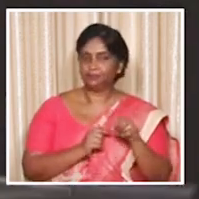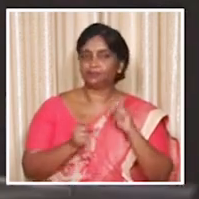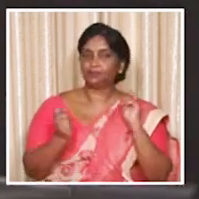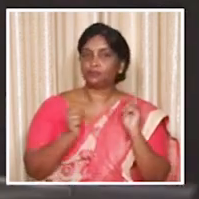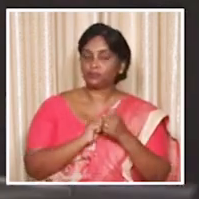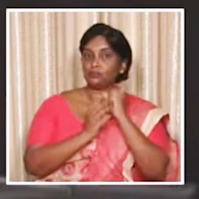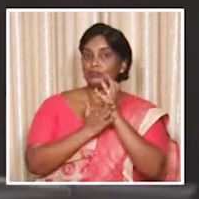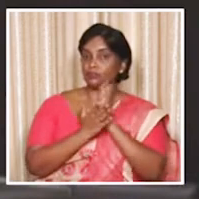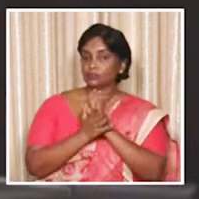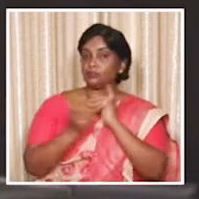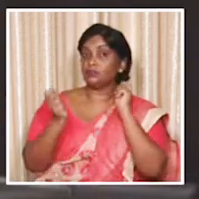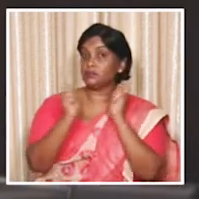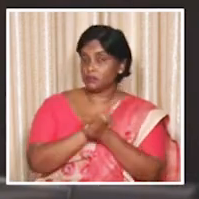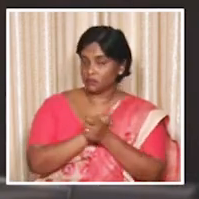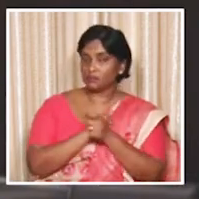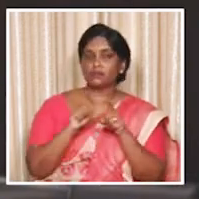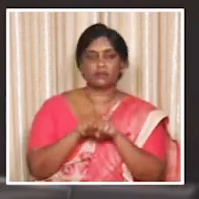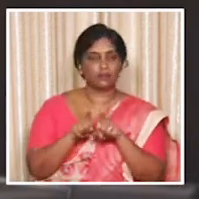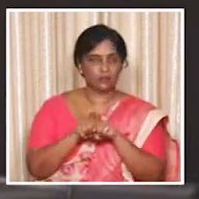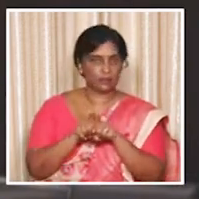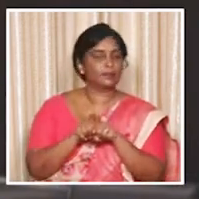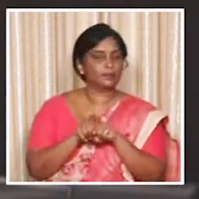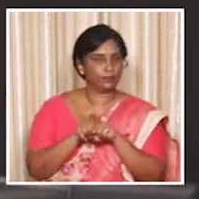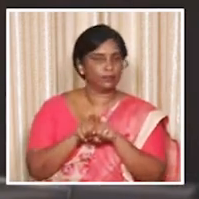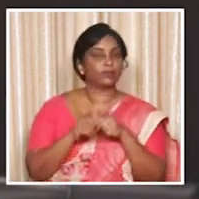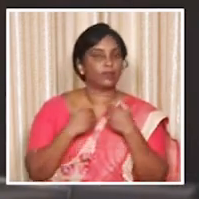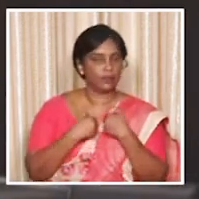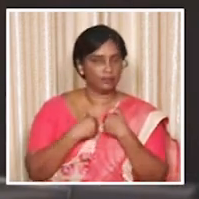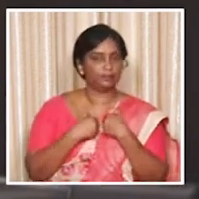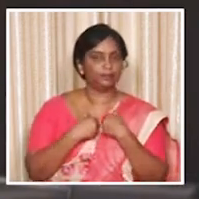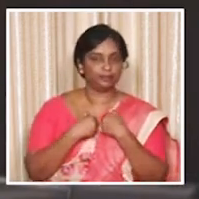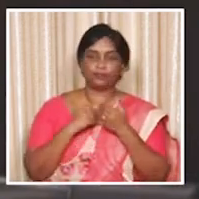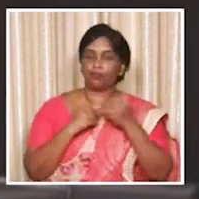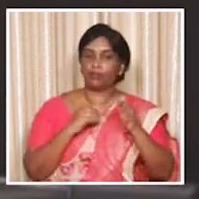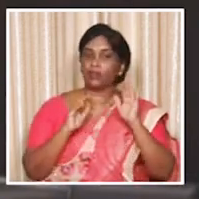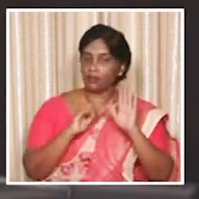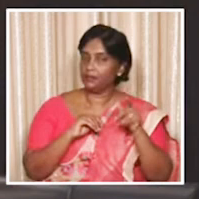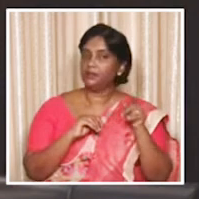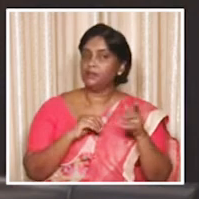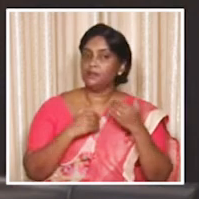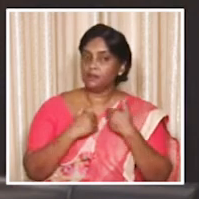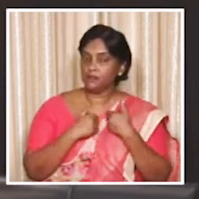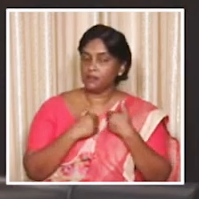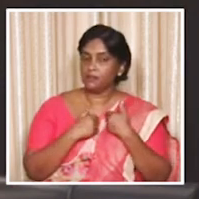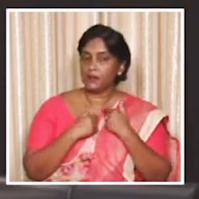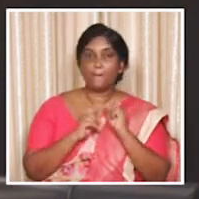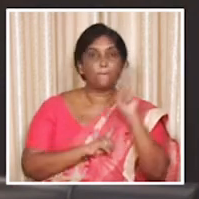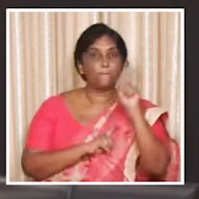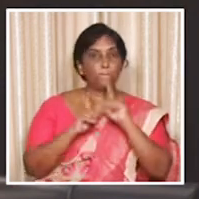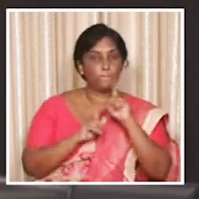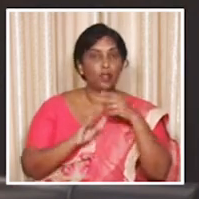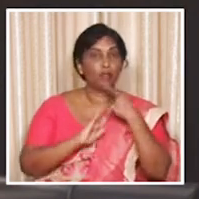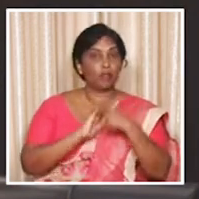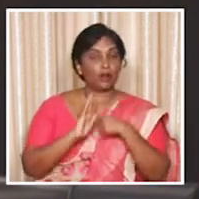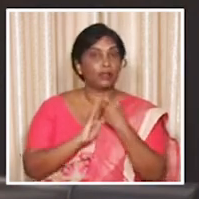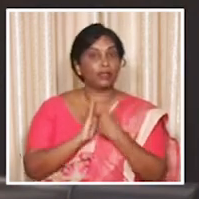ක්‍රිකට් ව්‍යවස්ථාවක් වෙනස් කරනවා නම් වගේ කාරණාවක් වෙනවා නම් තමයි අපි ඒ වගේ තත්වයකට යන්නේ කොහොම වුණත් අපි මේ පාර්ලිමේන්තුවේ රටක